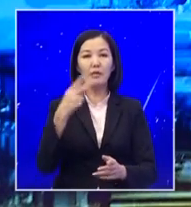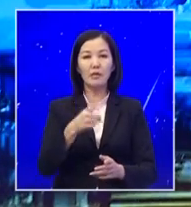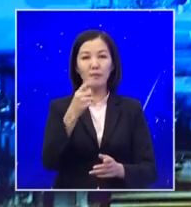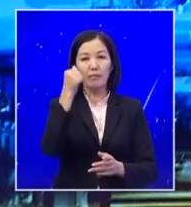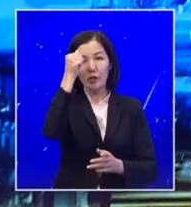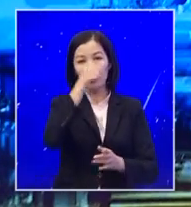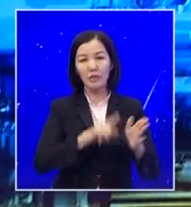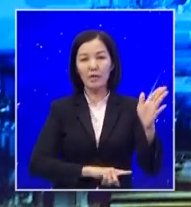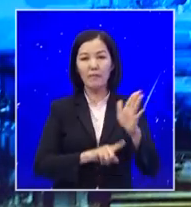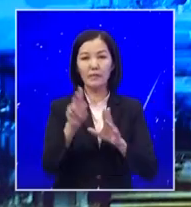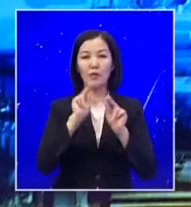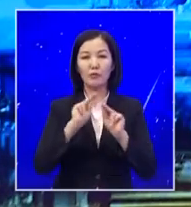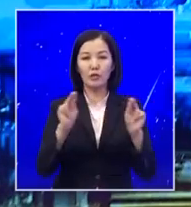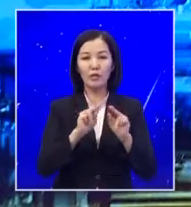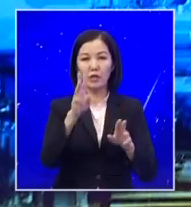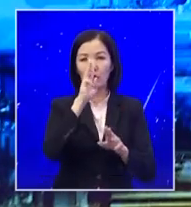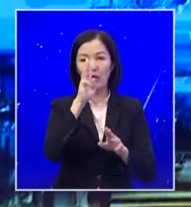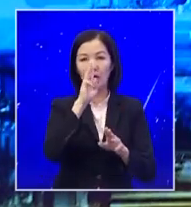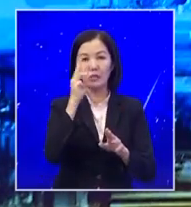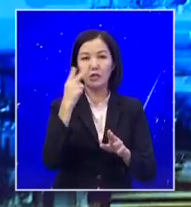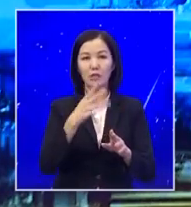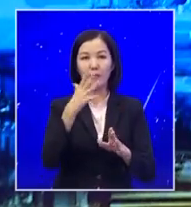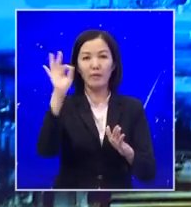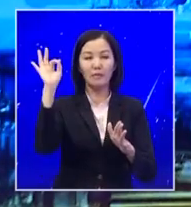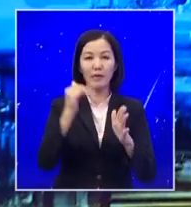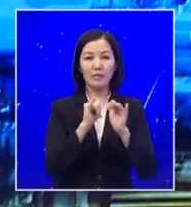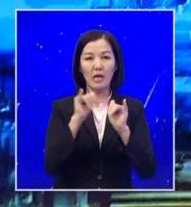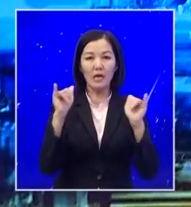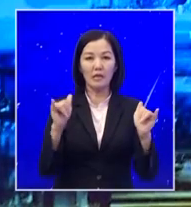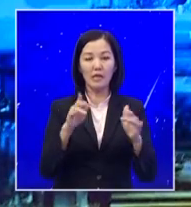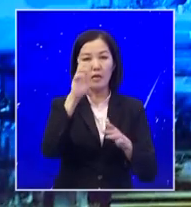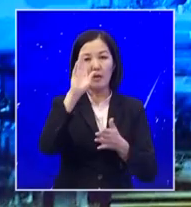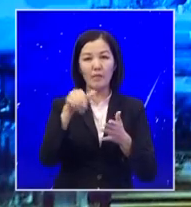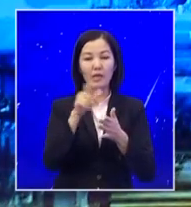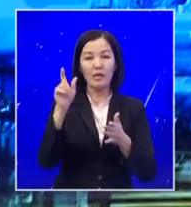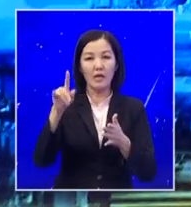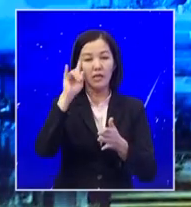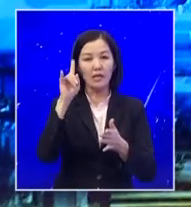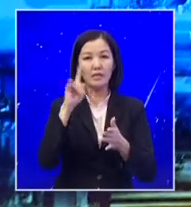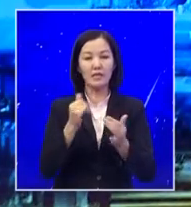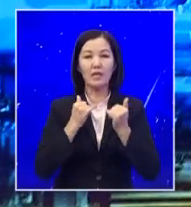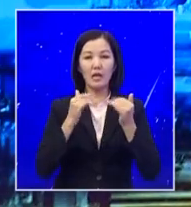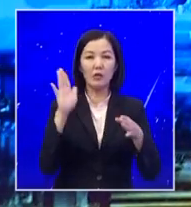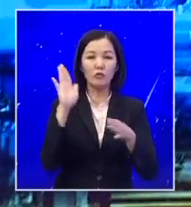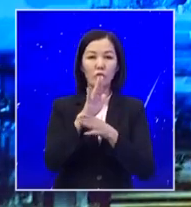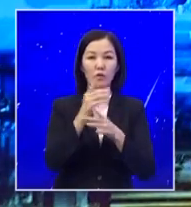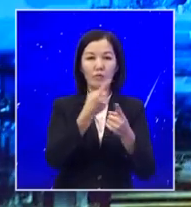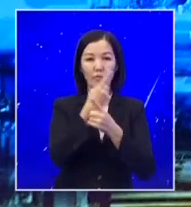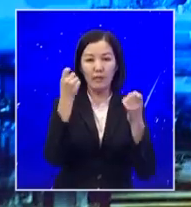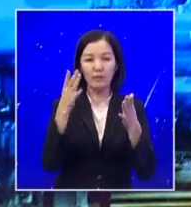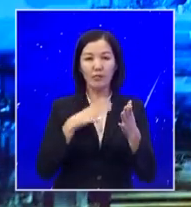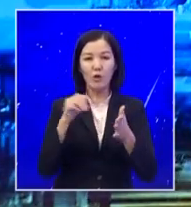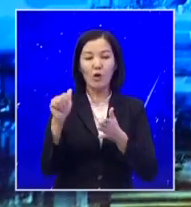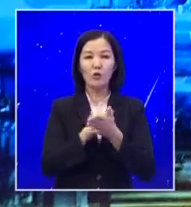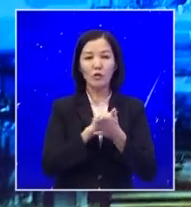2021 жылдан бастап ұстаздардың жалақысы 25% артпақ. Бұл туралы мемлекет басшысы қазақстандықтарға арналған жолдауында